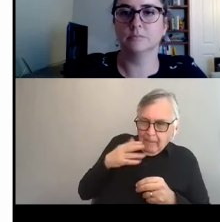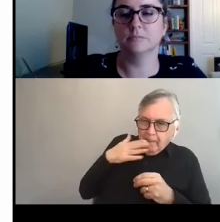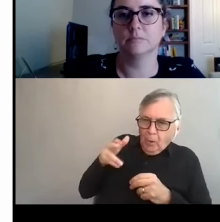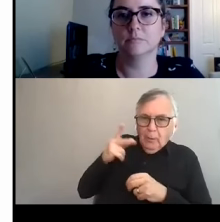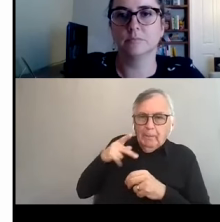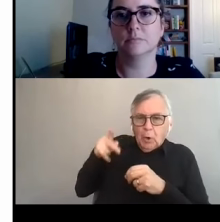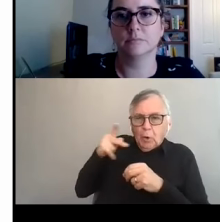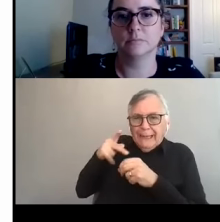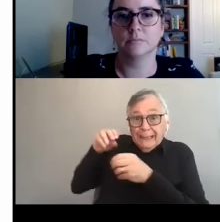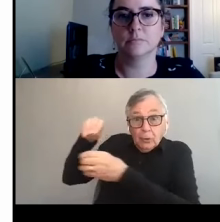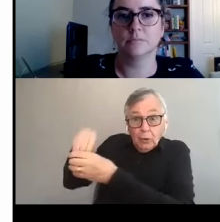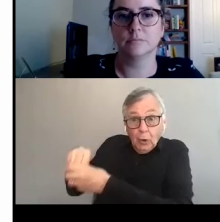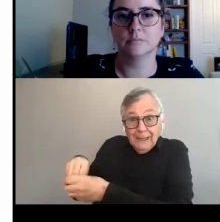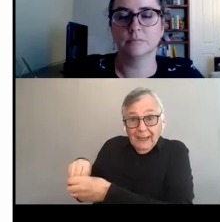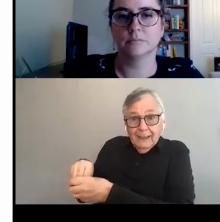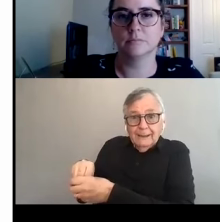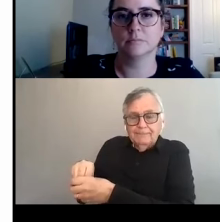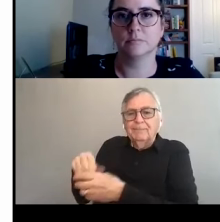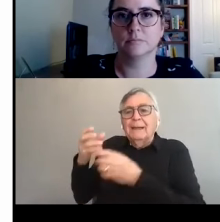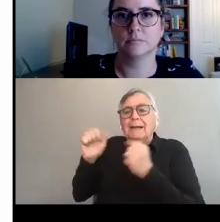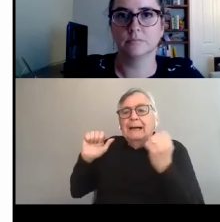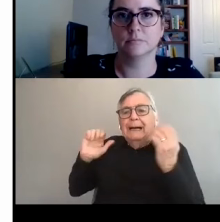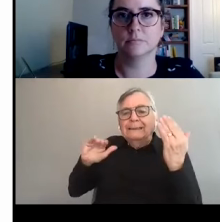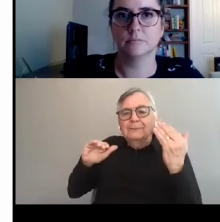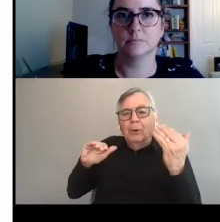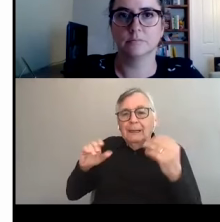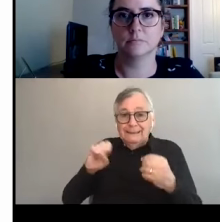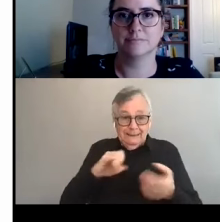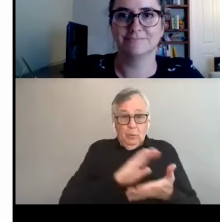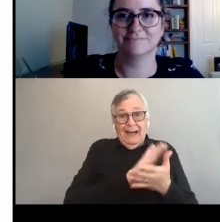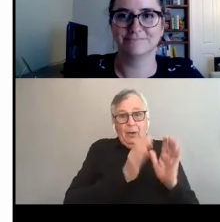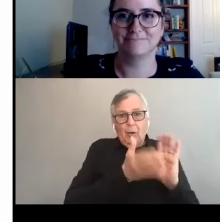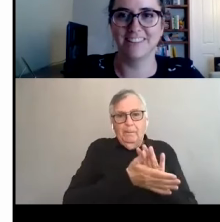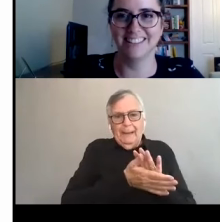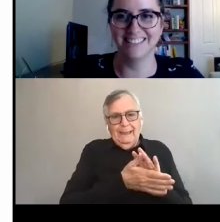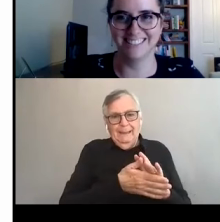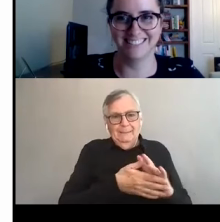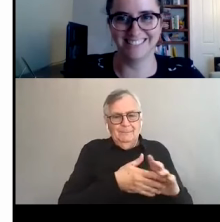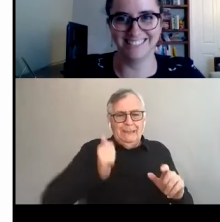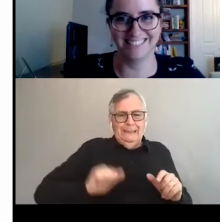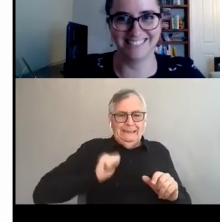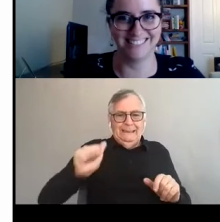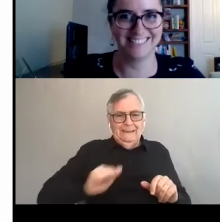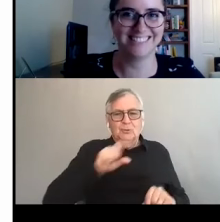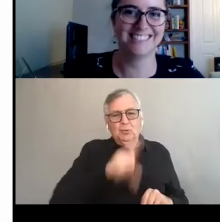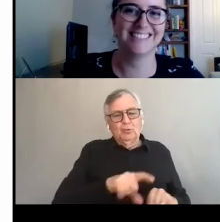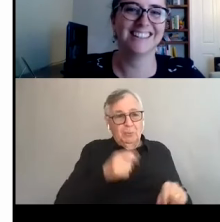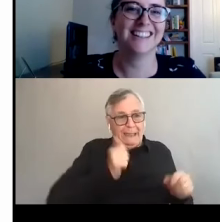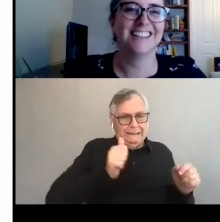protéine à mettre dedans, il y aurait de l'espoir. Moi, si j'étais une compagnie, là, je me pitcherais là-dessus tout de suite.